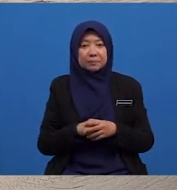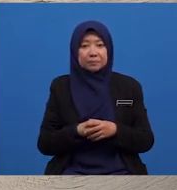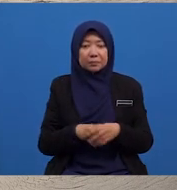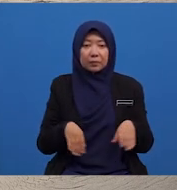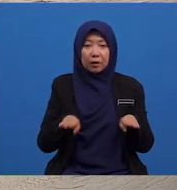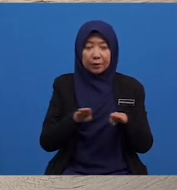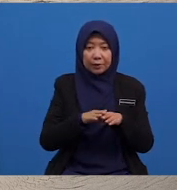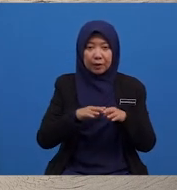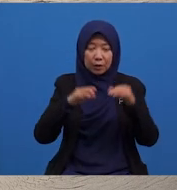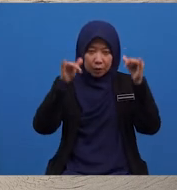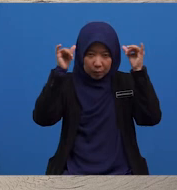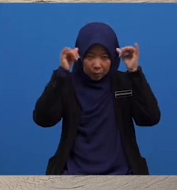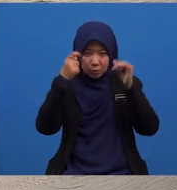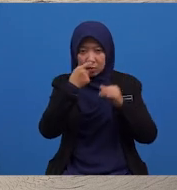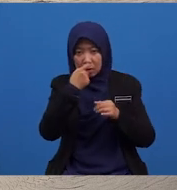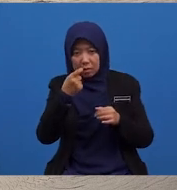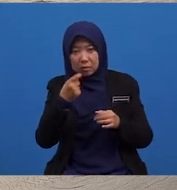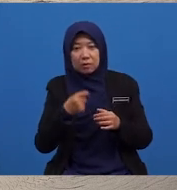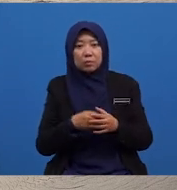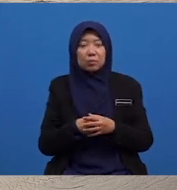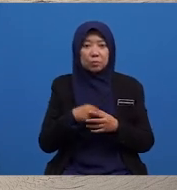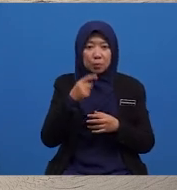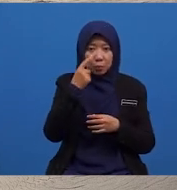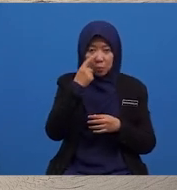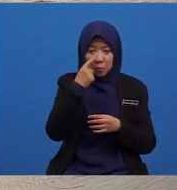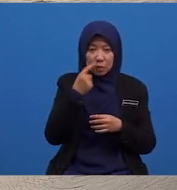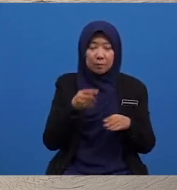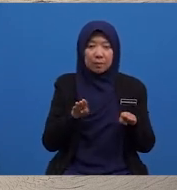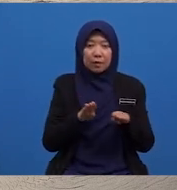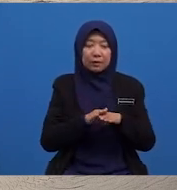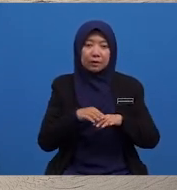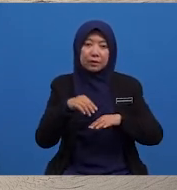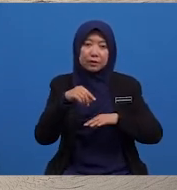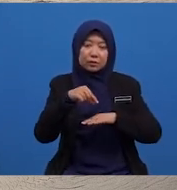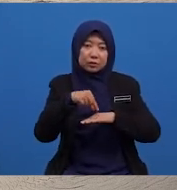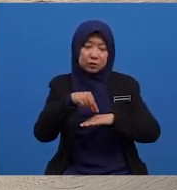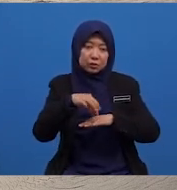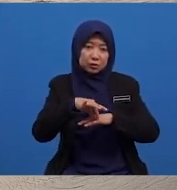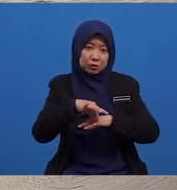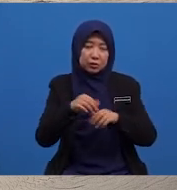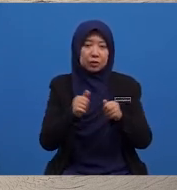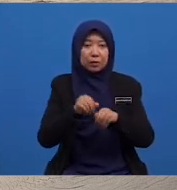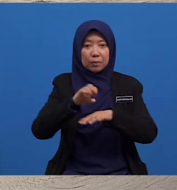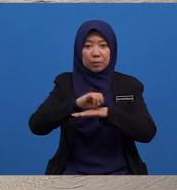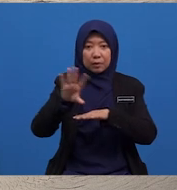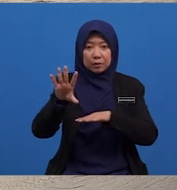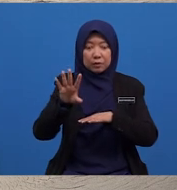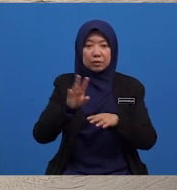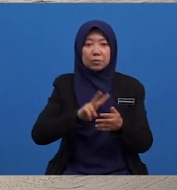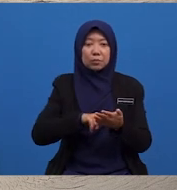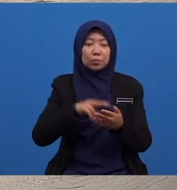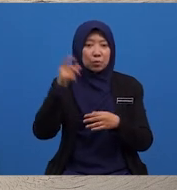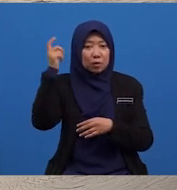B bagai cincin dengan permata, C bagai bulan jatuh ke riba, D bagai burung